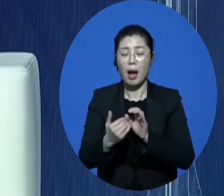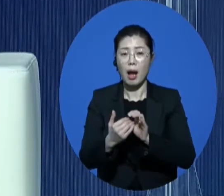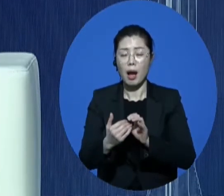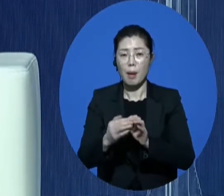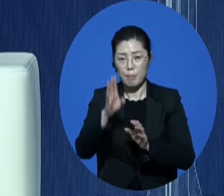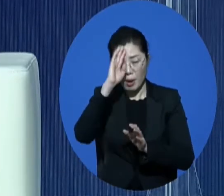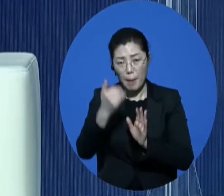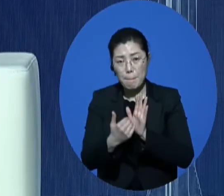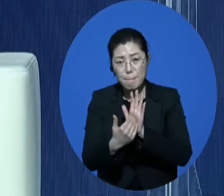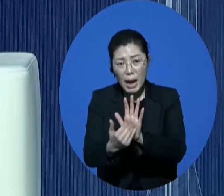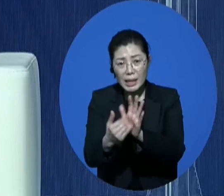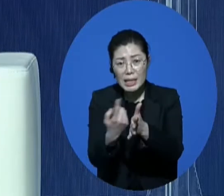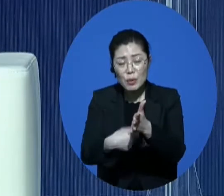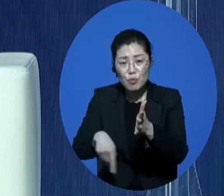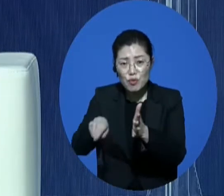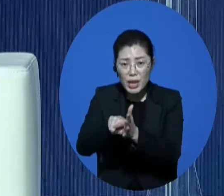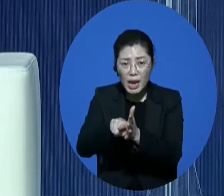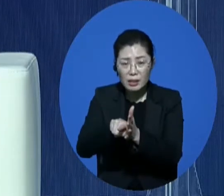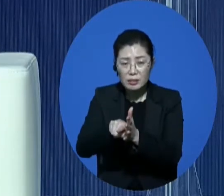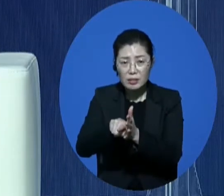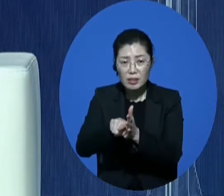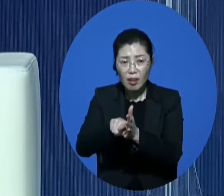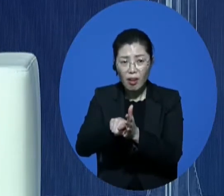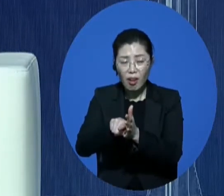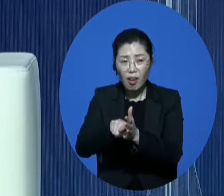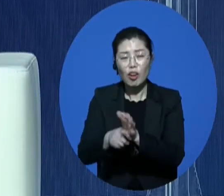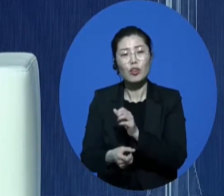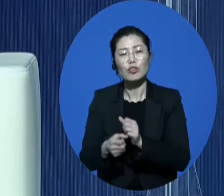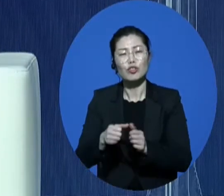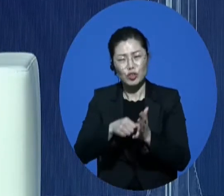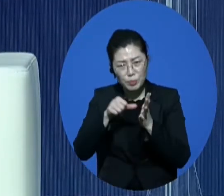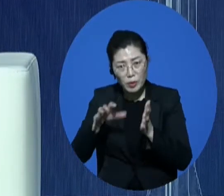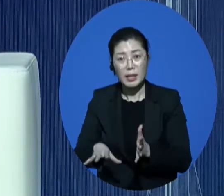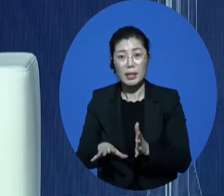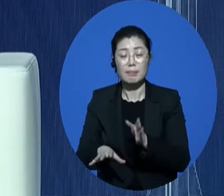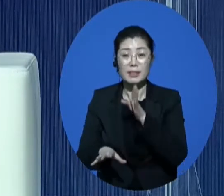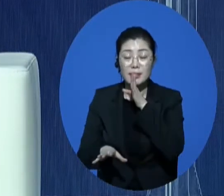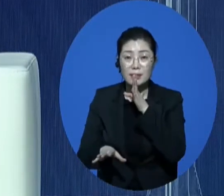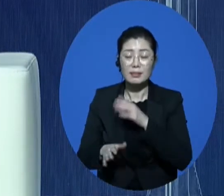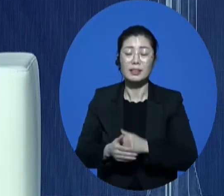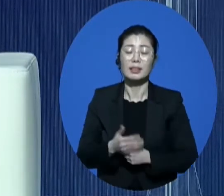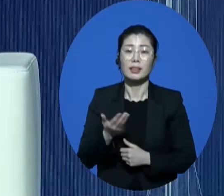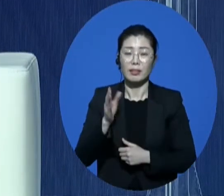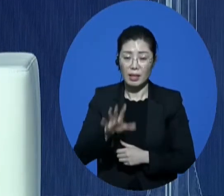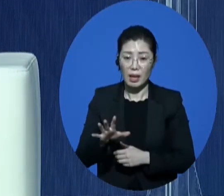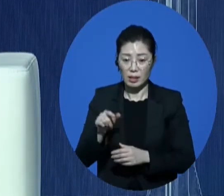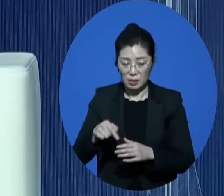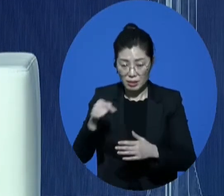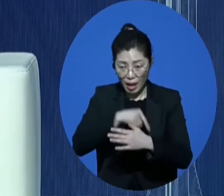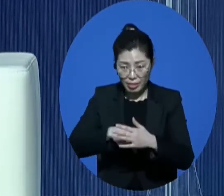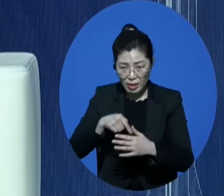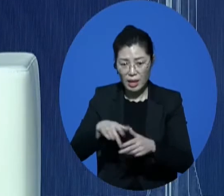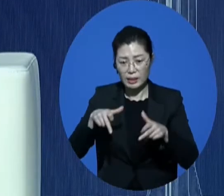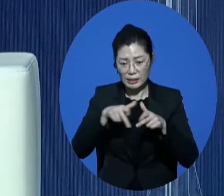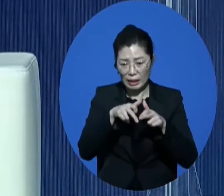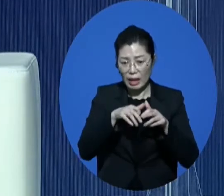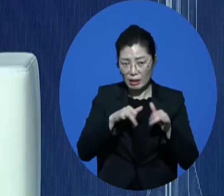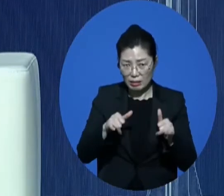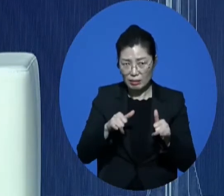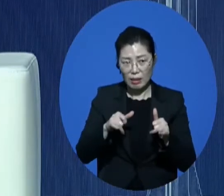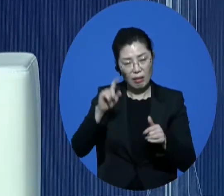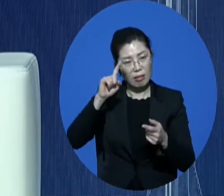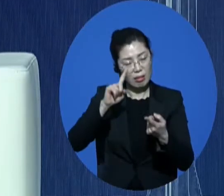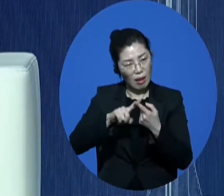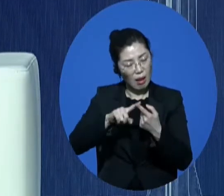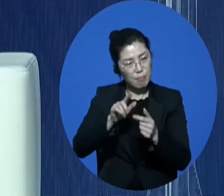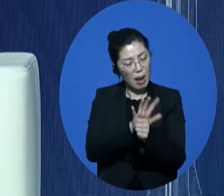방역을 세계적으로 아주 잘하는 나라로 알려졌지만 그 방역 체계 안에 우리 장애인은 없었다.